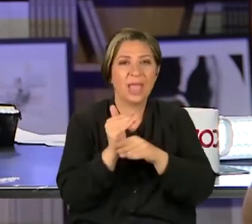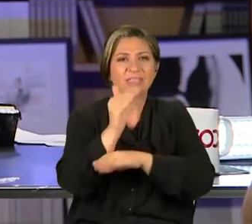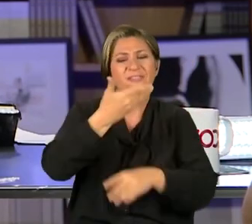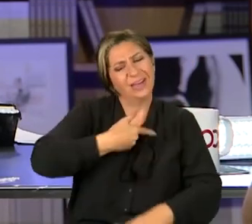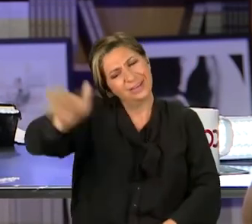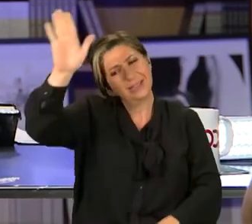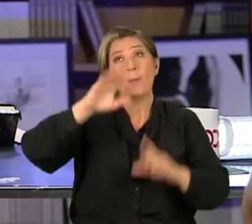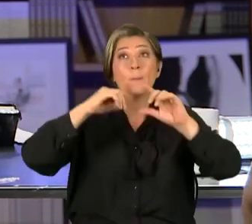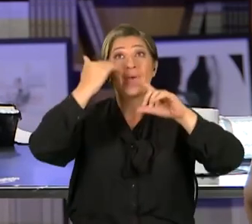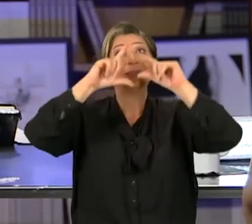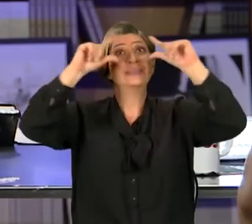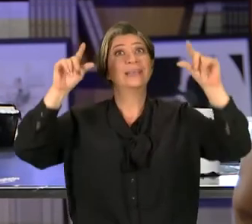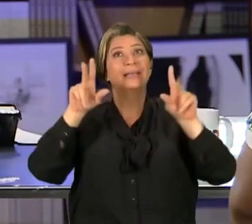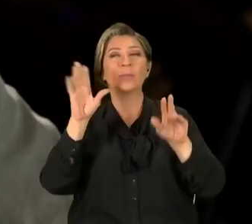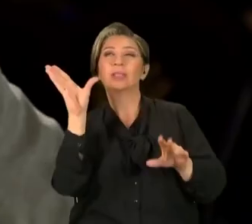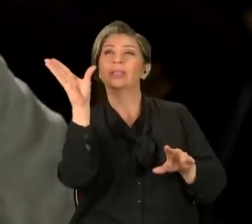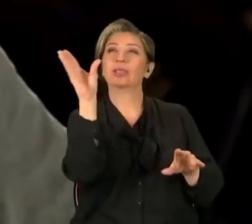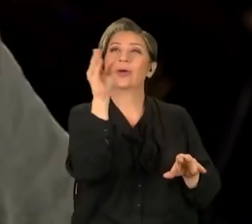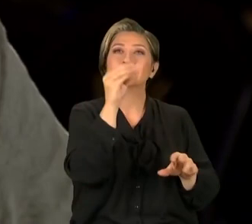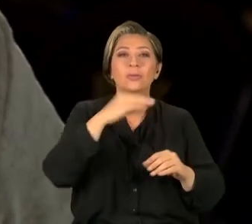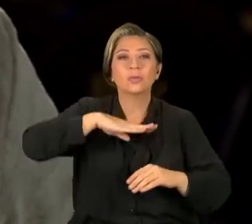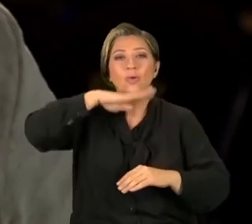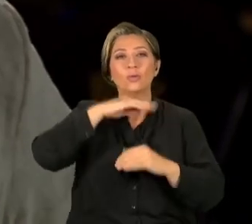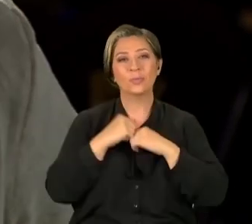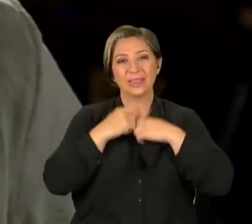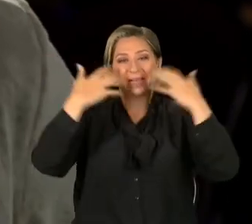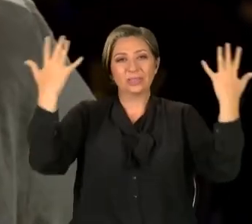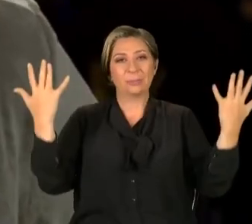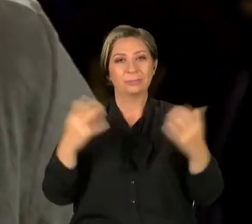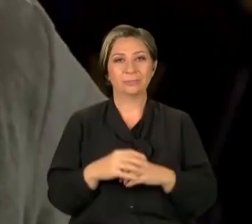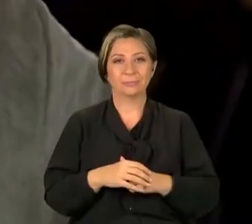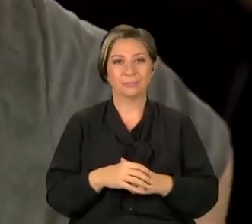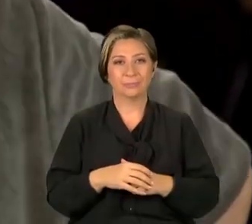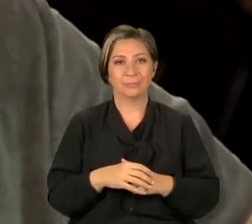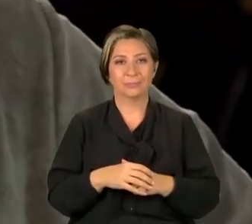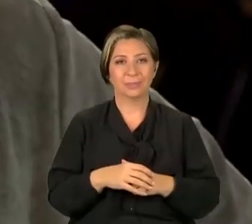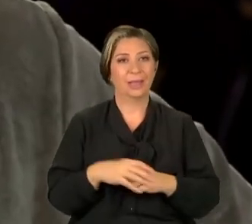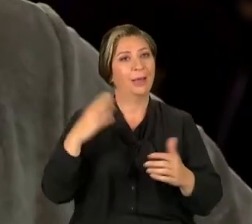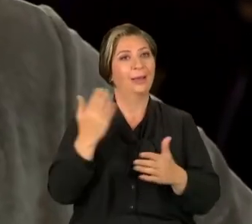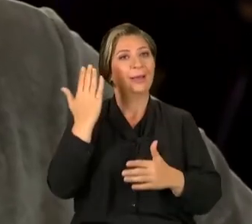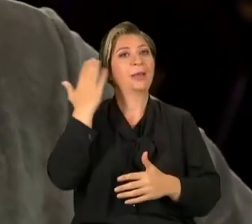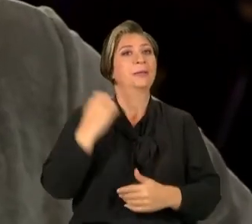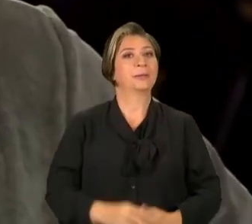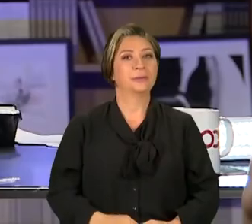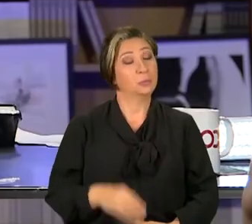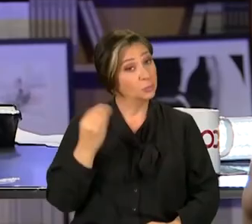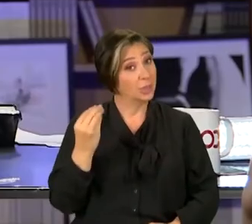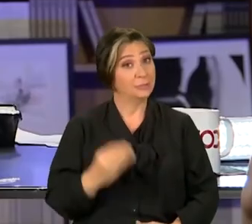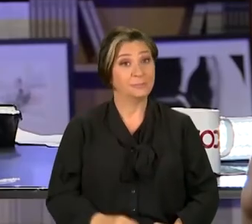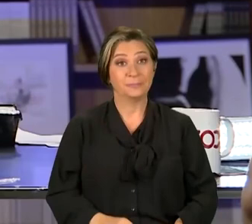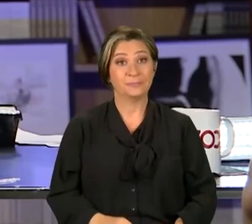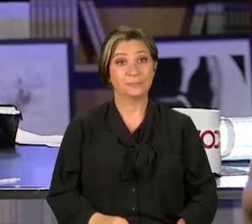var git bulutlar gibi Dokunsan doldum taşarım Ay ay ay güzel